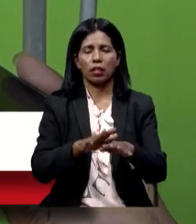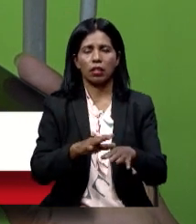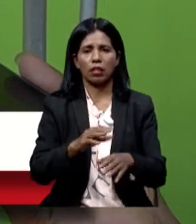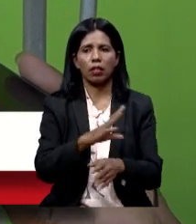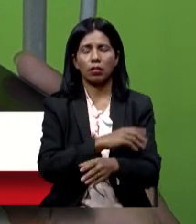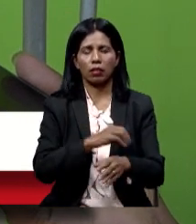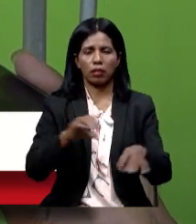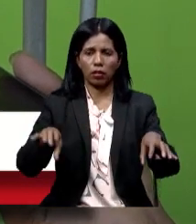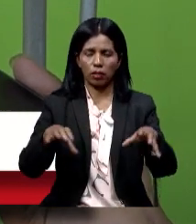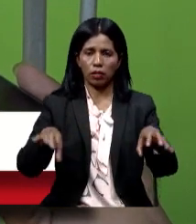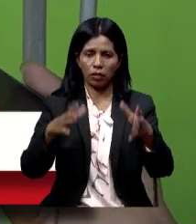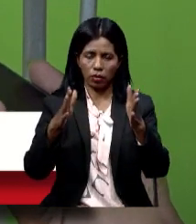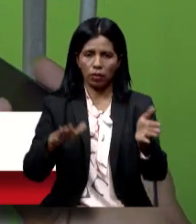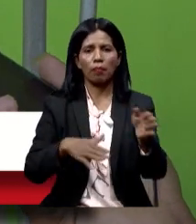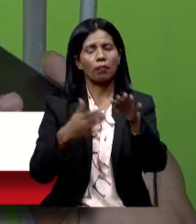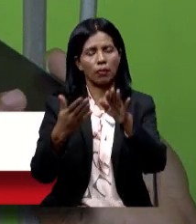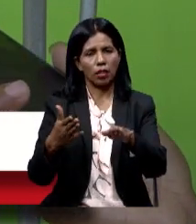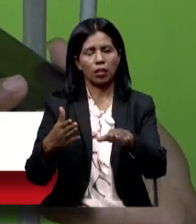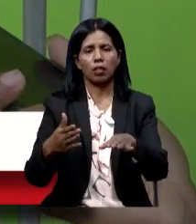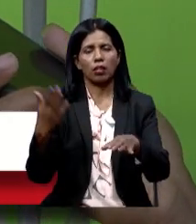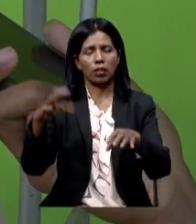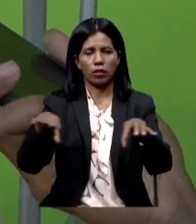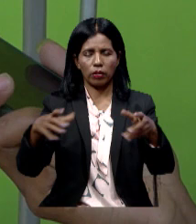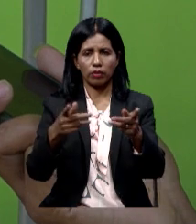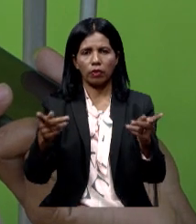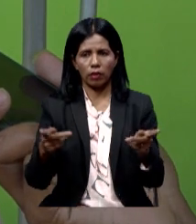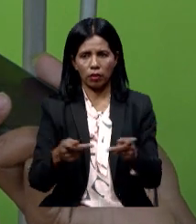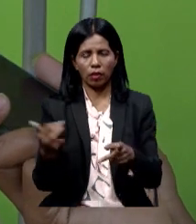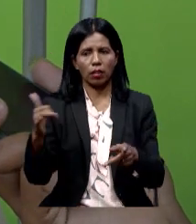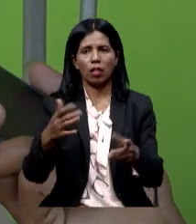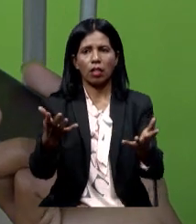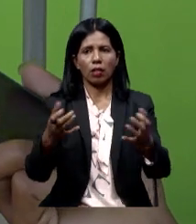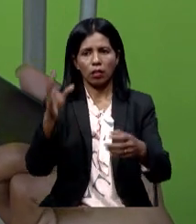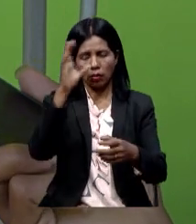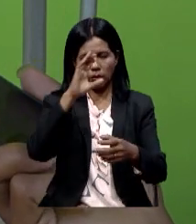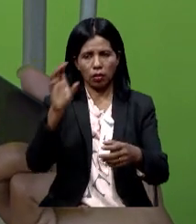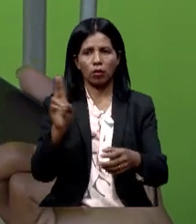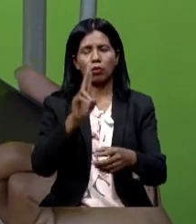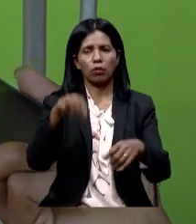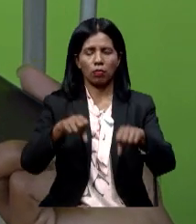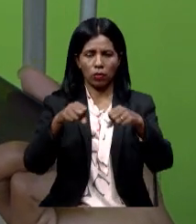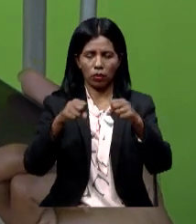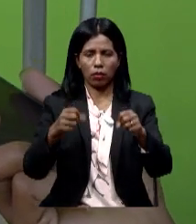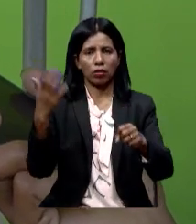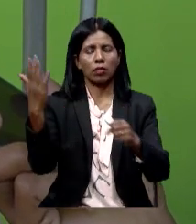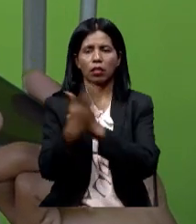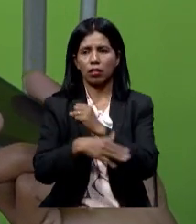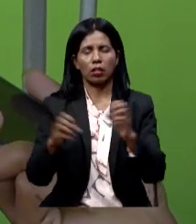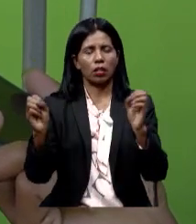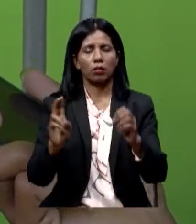ia servisu pati in balu dala ruma la domina sernian ha kare buka uza tra motor nebe maki ia nel sound la kuya